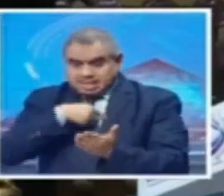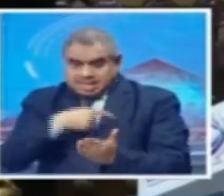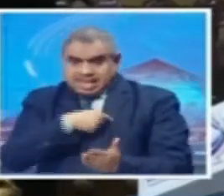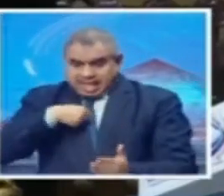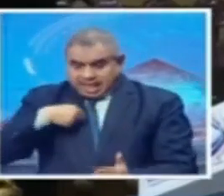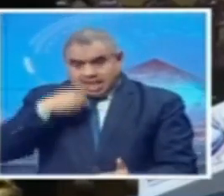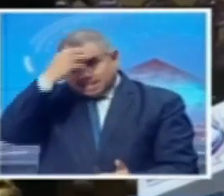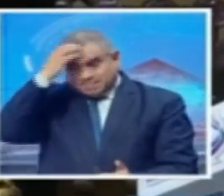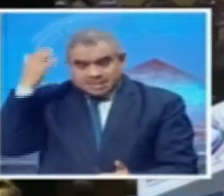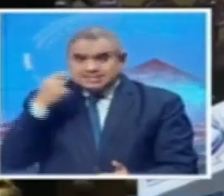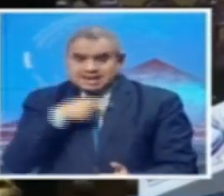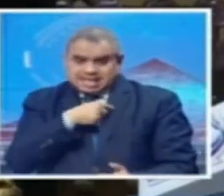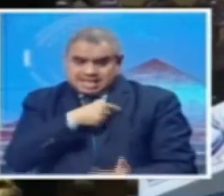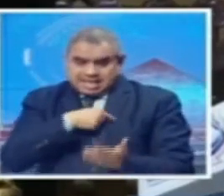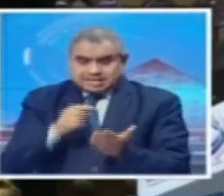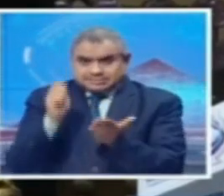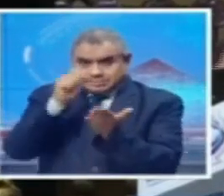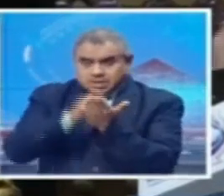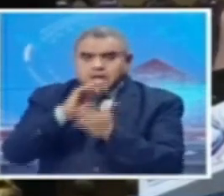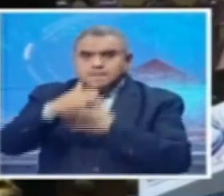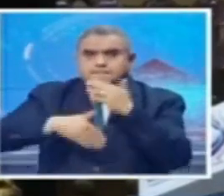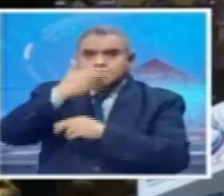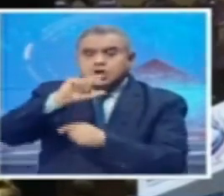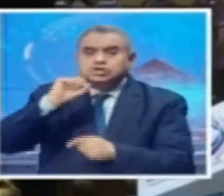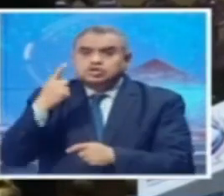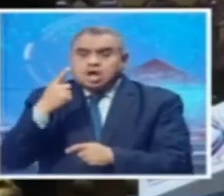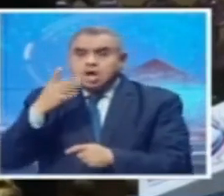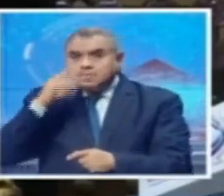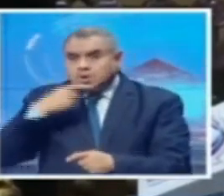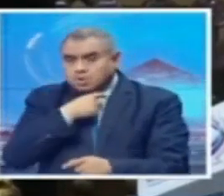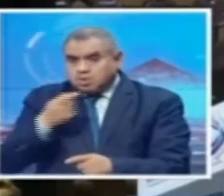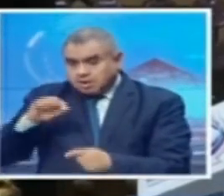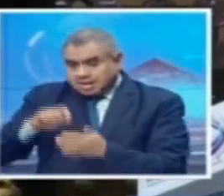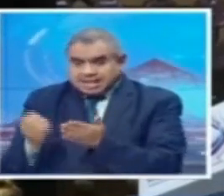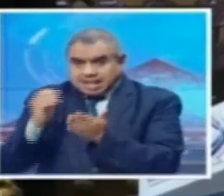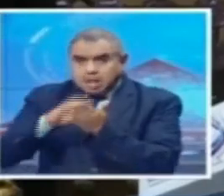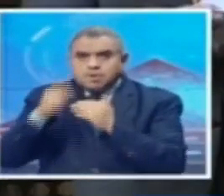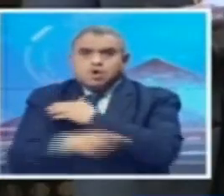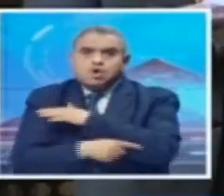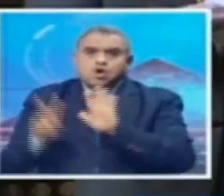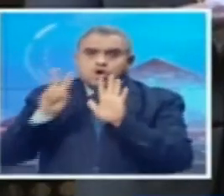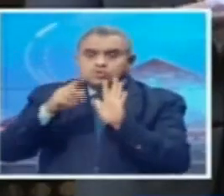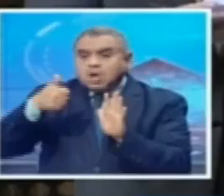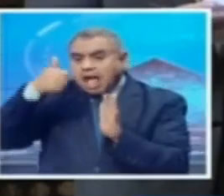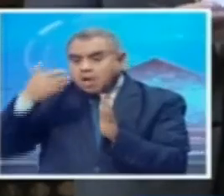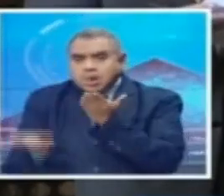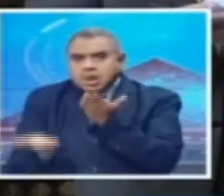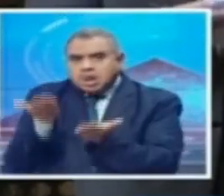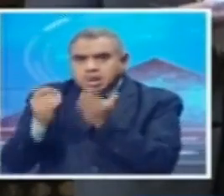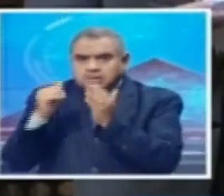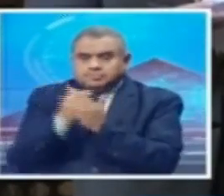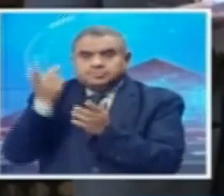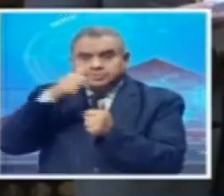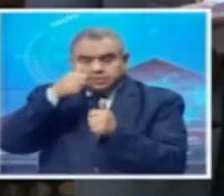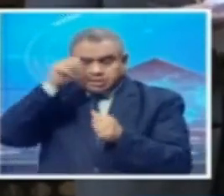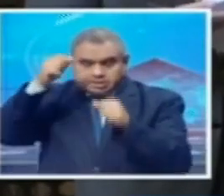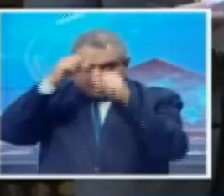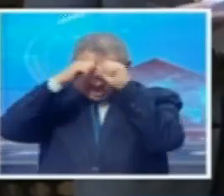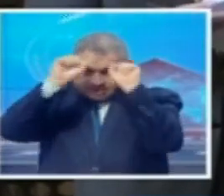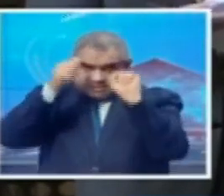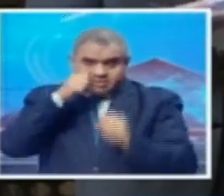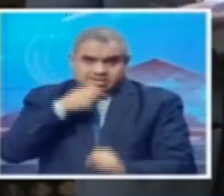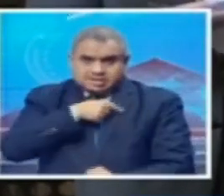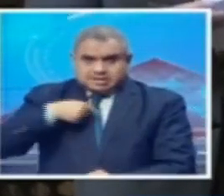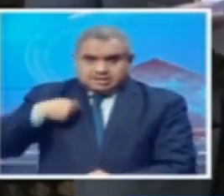النهاردة يجيله دوره بعد شهر، وممكن واحد يسجل النهاردة يجيله دوره بعد أسبوع. السفير الصيني بالقاهرة أعرب عن عمق